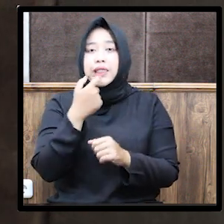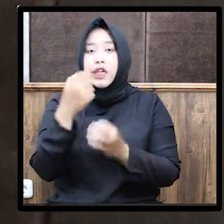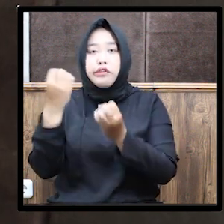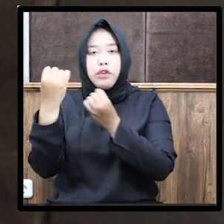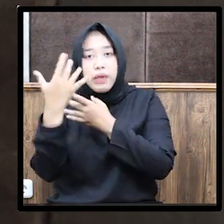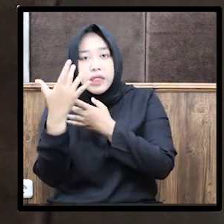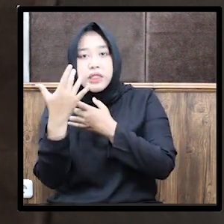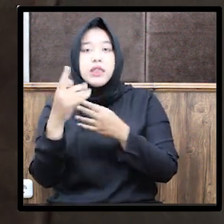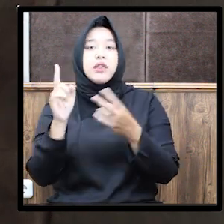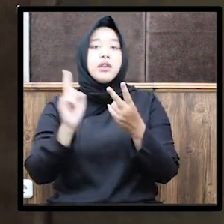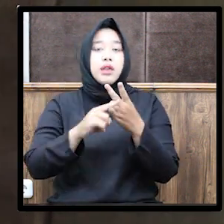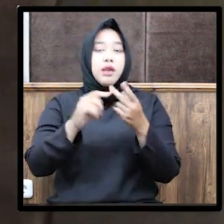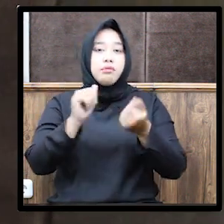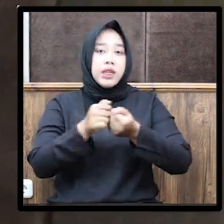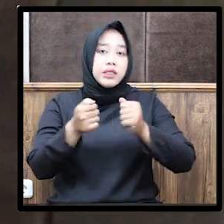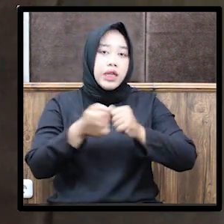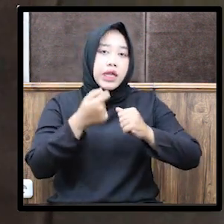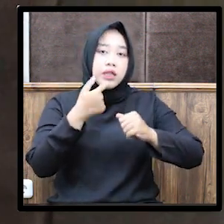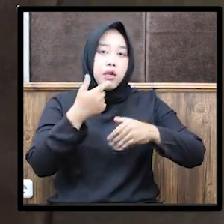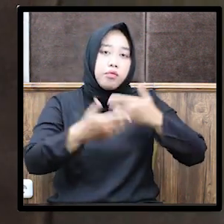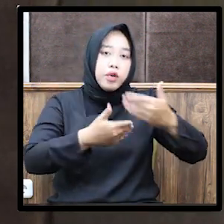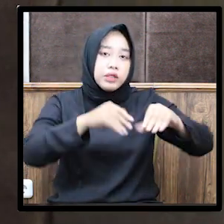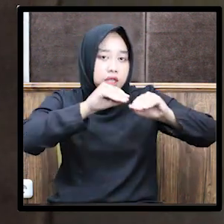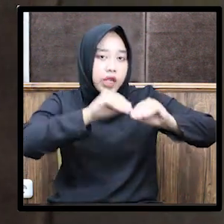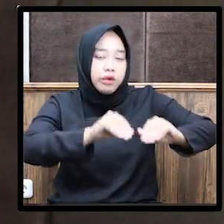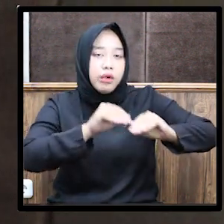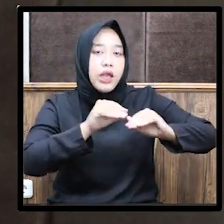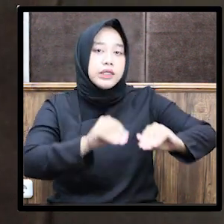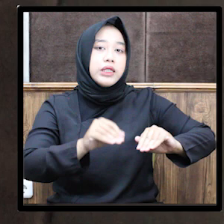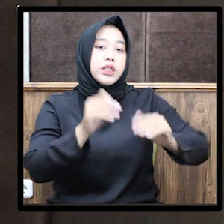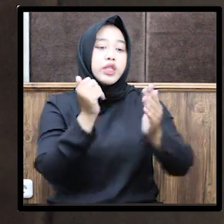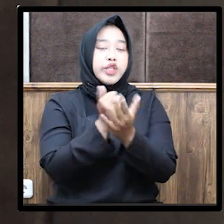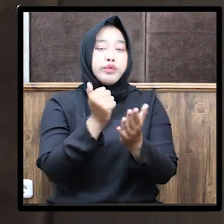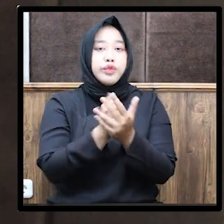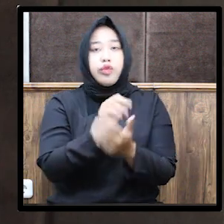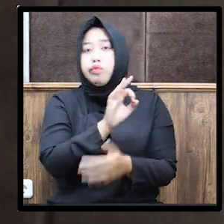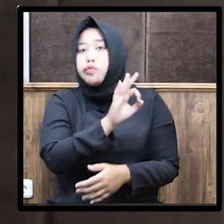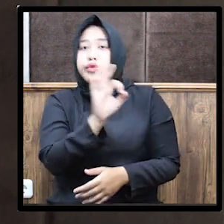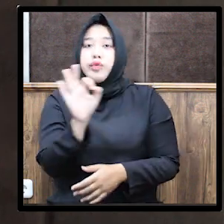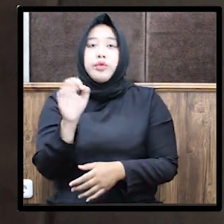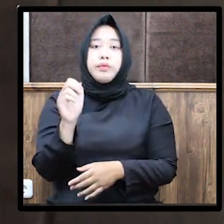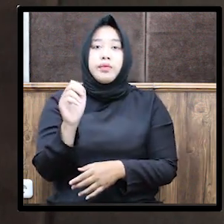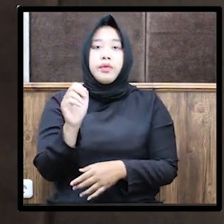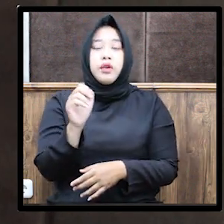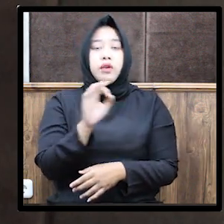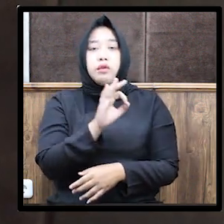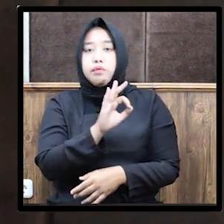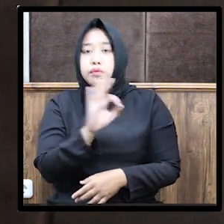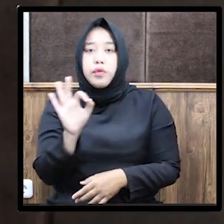sangat besar. Tetapi tadi permasalahan terkait dengan informasi edukasi yang masih sangat